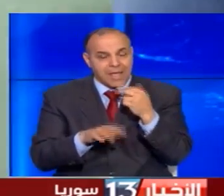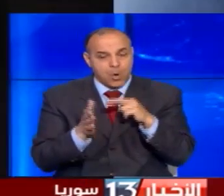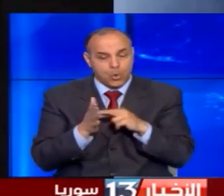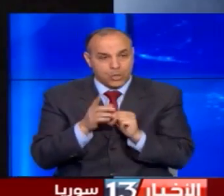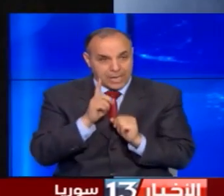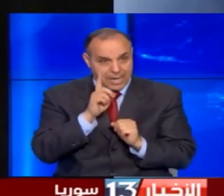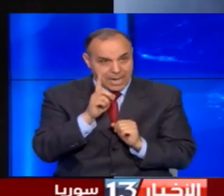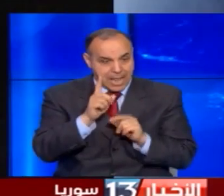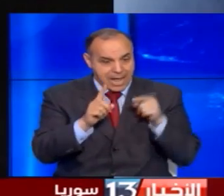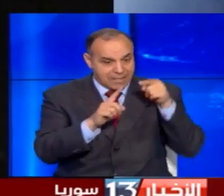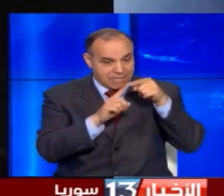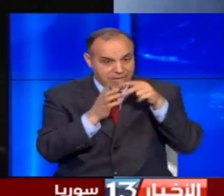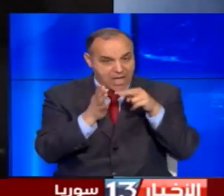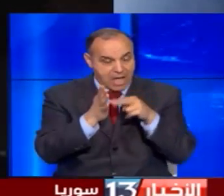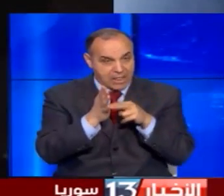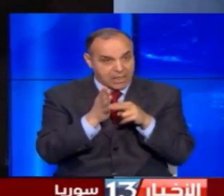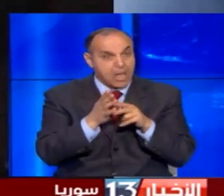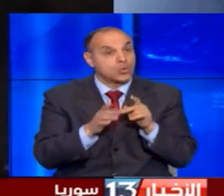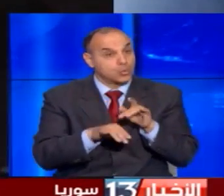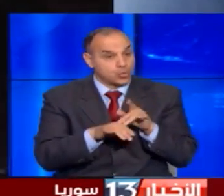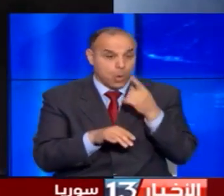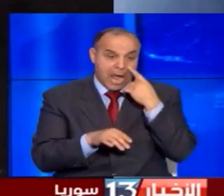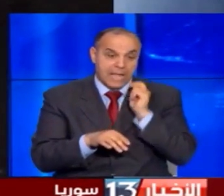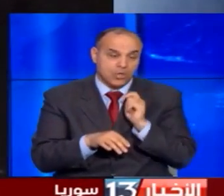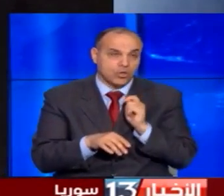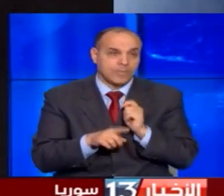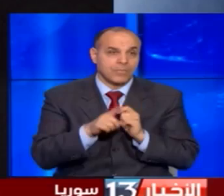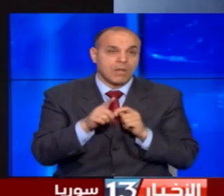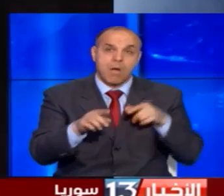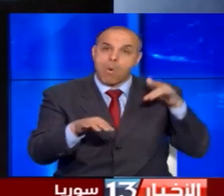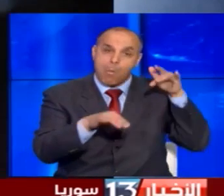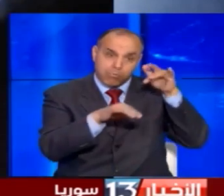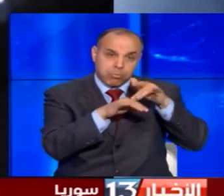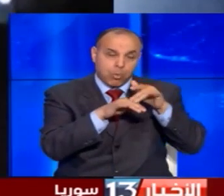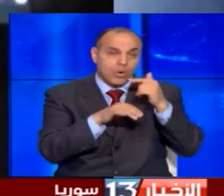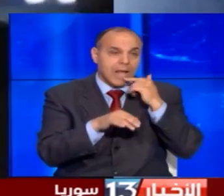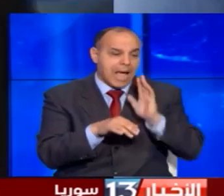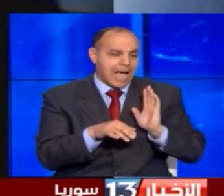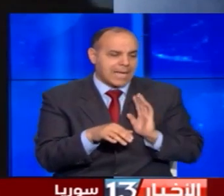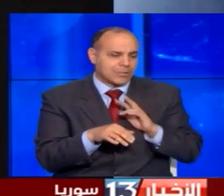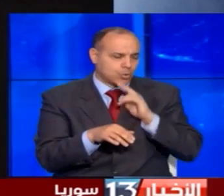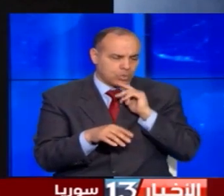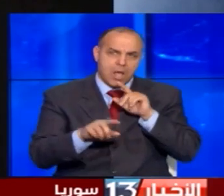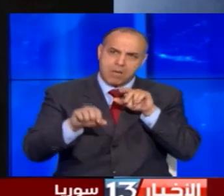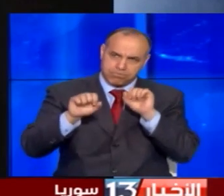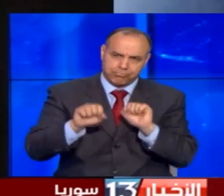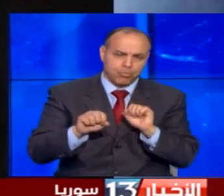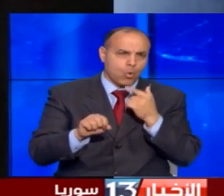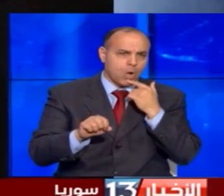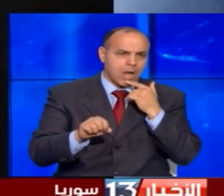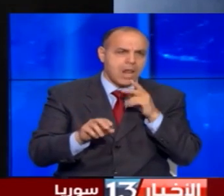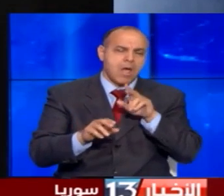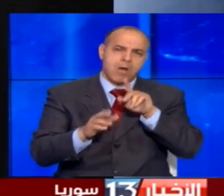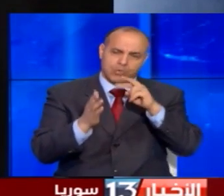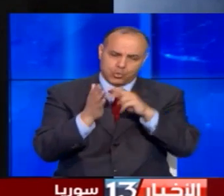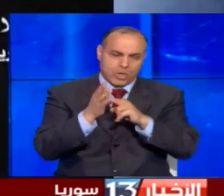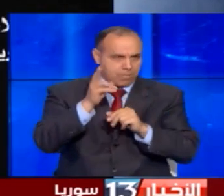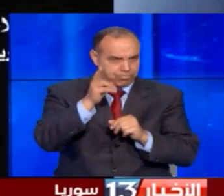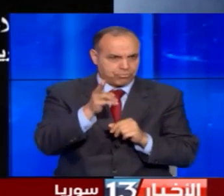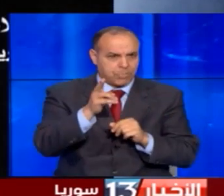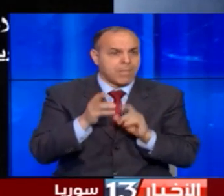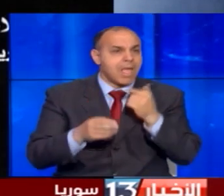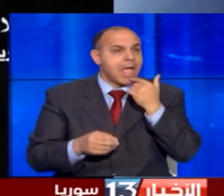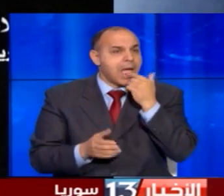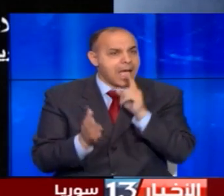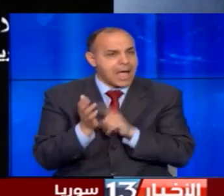من استهداف أراضيه أو قواته. تلك الهجمات وبإقران من الجيش الإسرائيلي تصدت لها الدفاعات الجوية السورية،